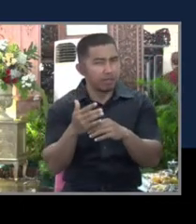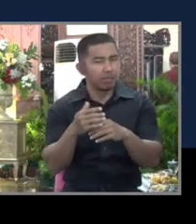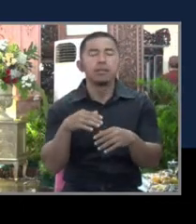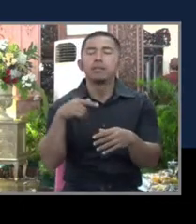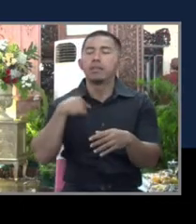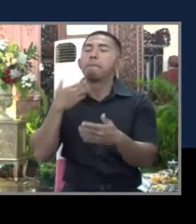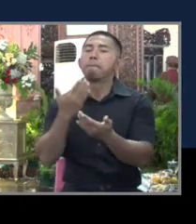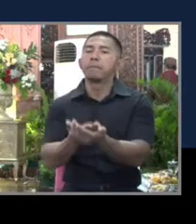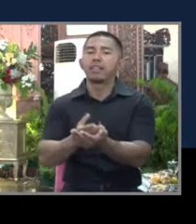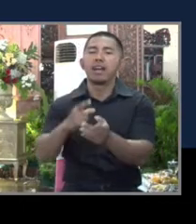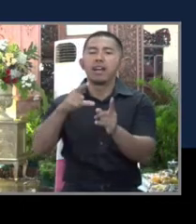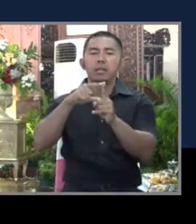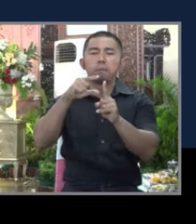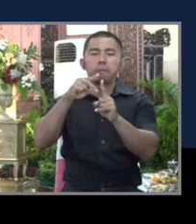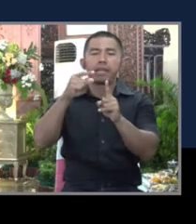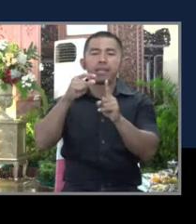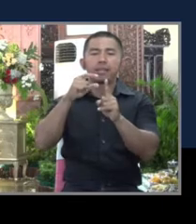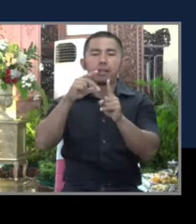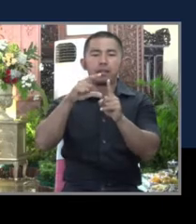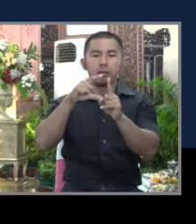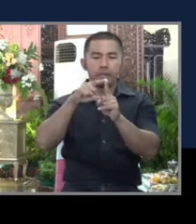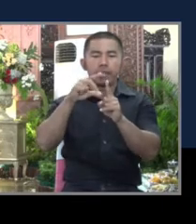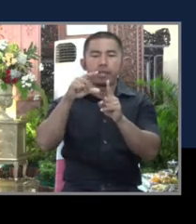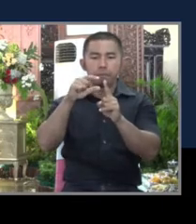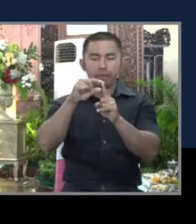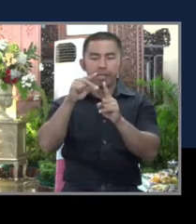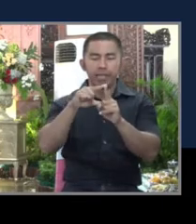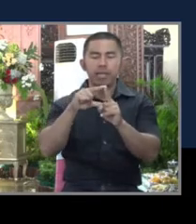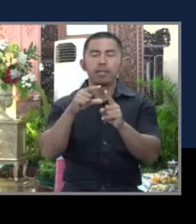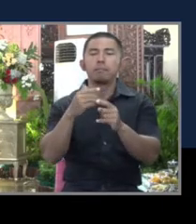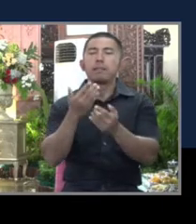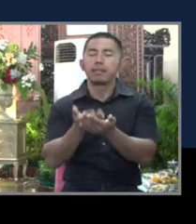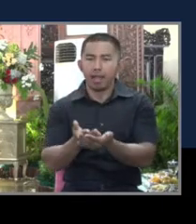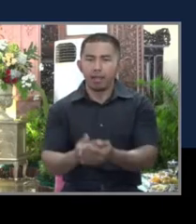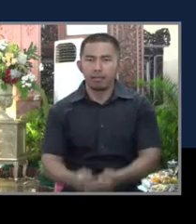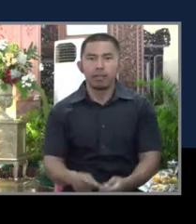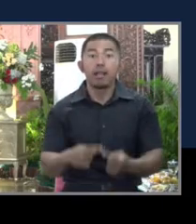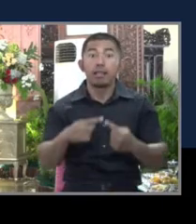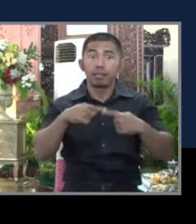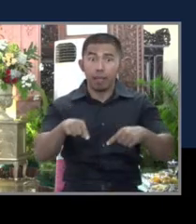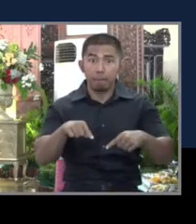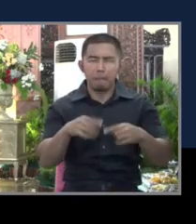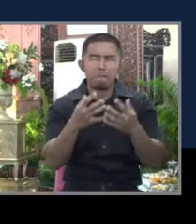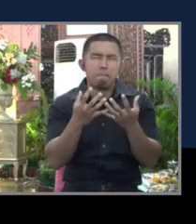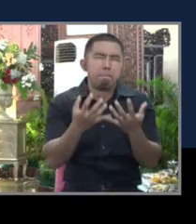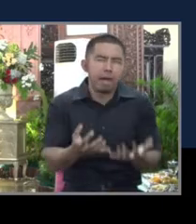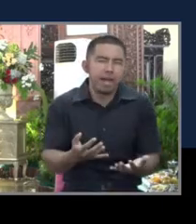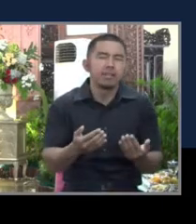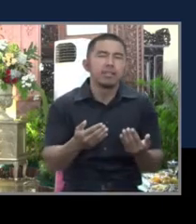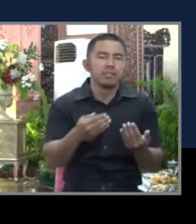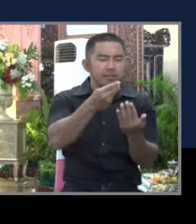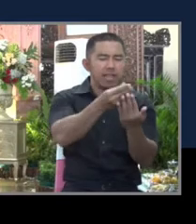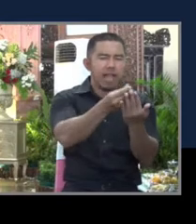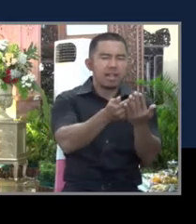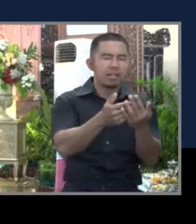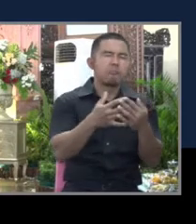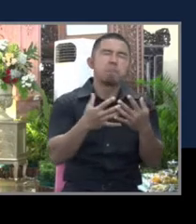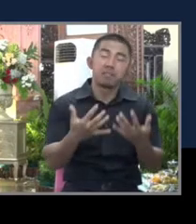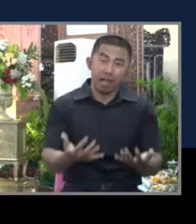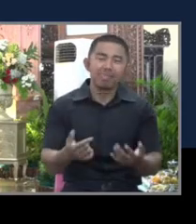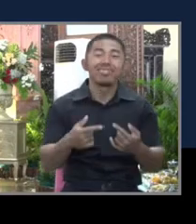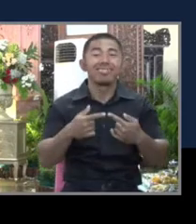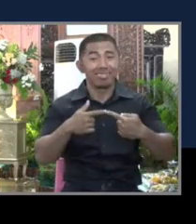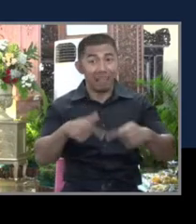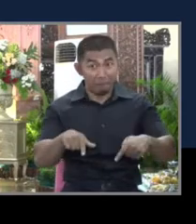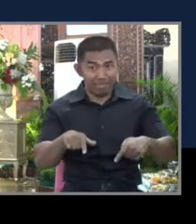juga memperhatikan itu. Surat edaran sudah saya kirim. Tapi beban anggaran kita biasanya berat. Nah, nanti kita